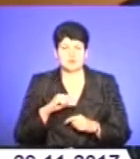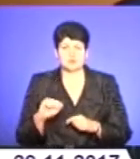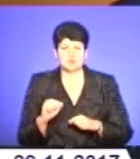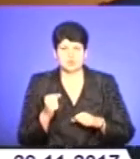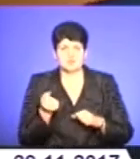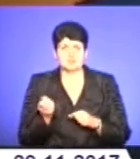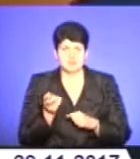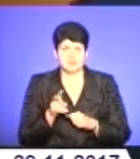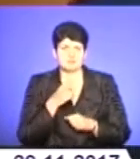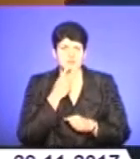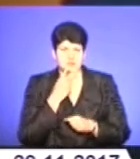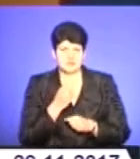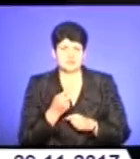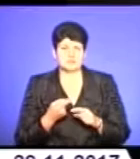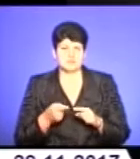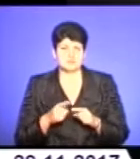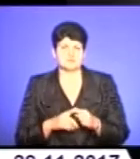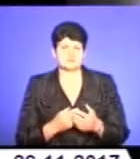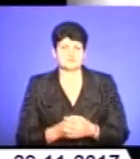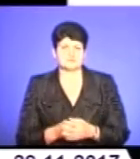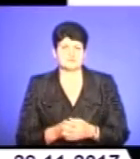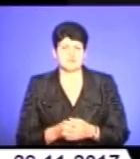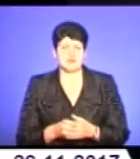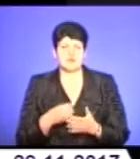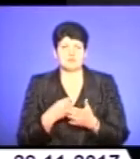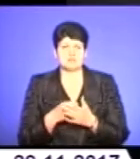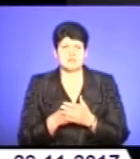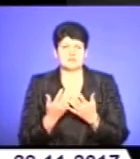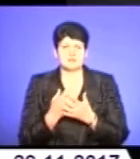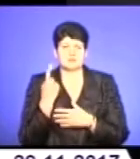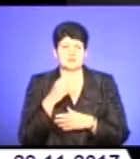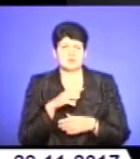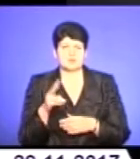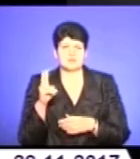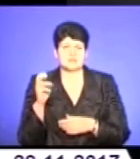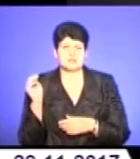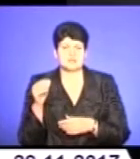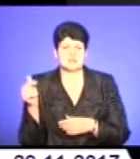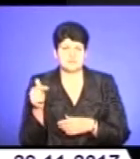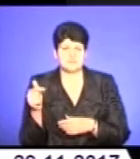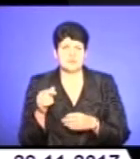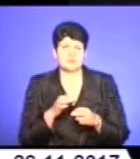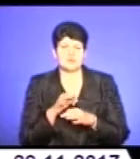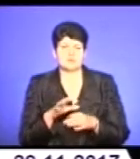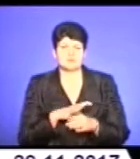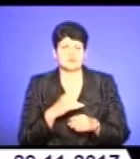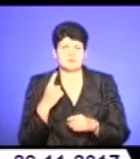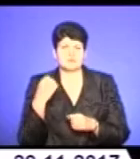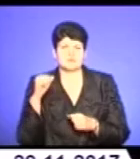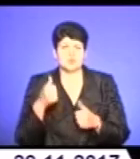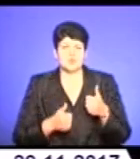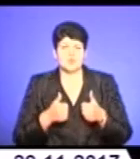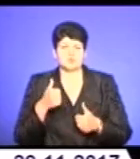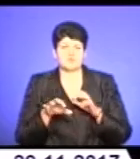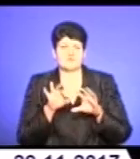знайомим, йти дивитися, бо це вартує того. Бюджет фільму становить 1 200 000 гривень. Проект став одним із переможців